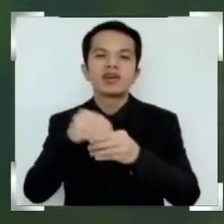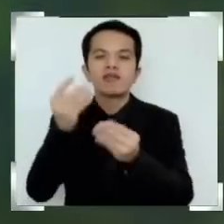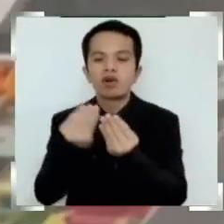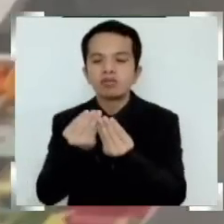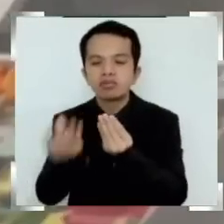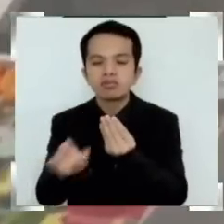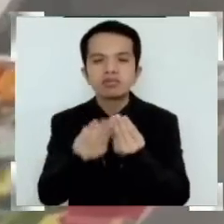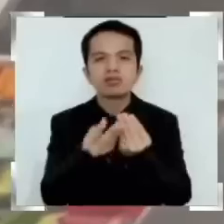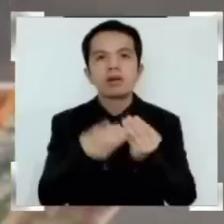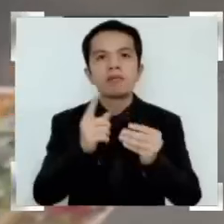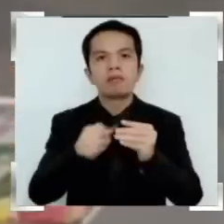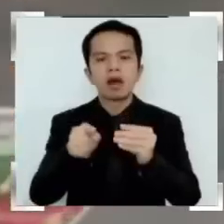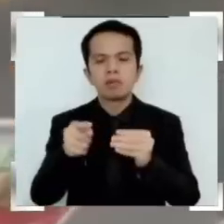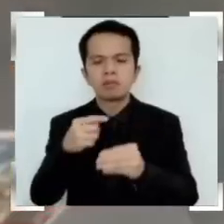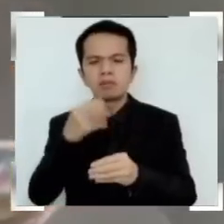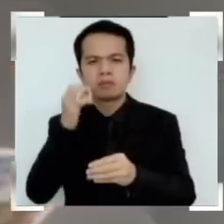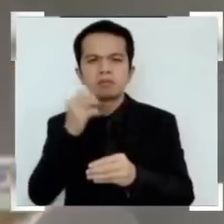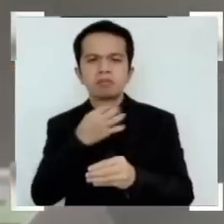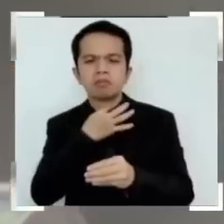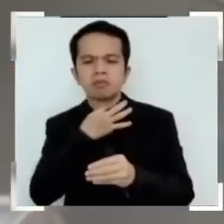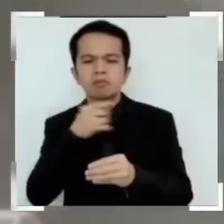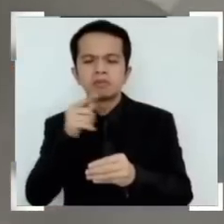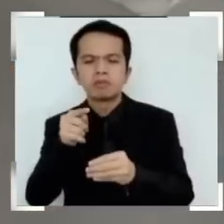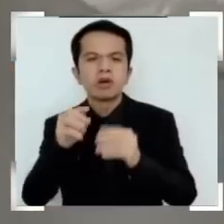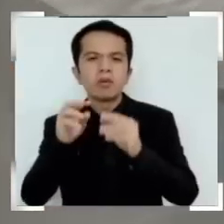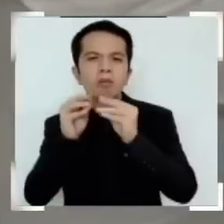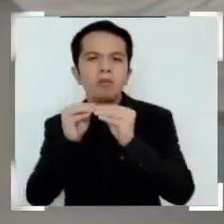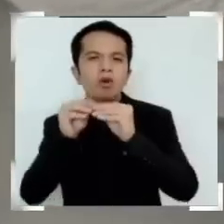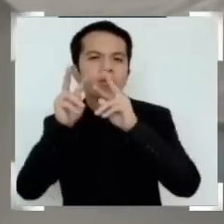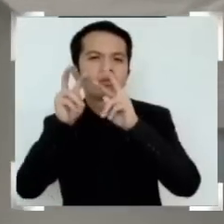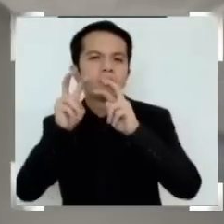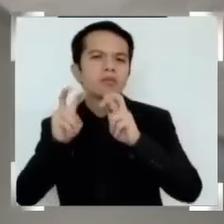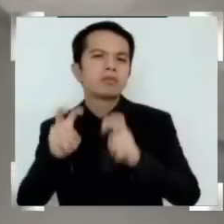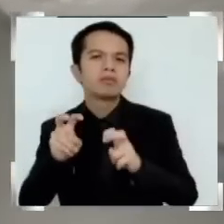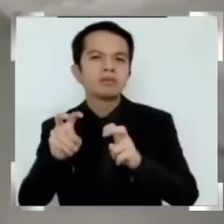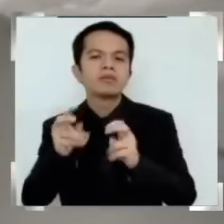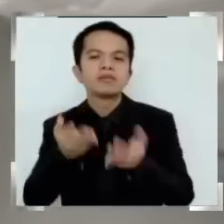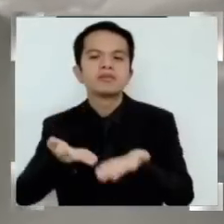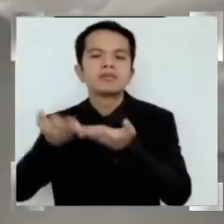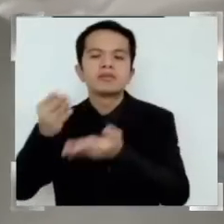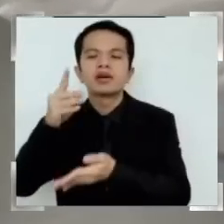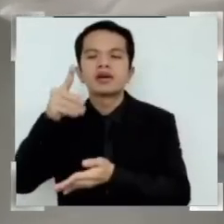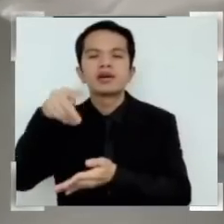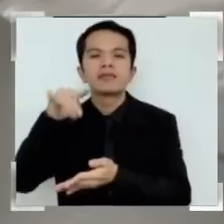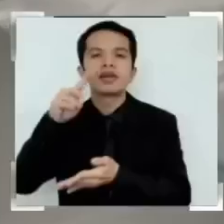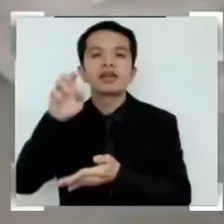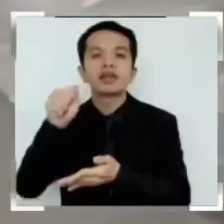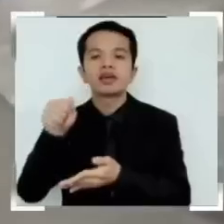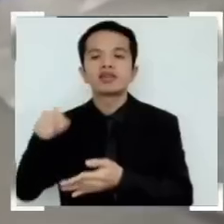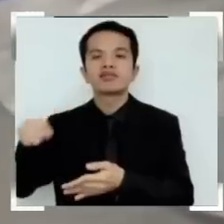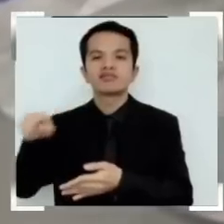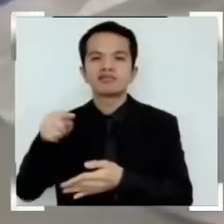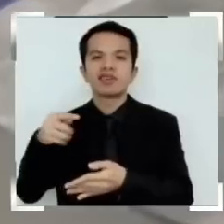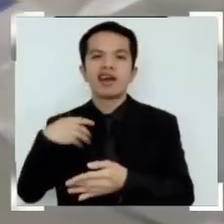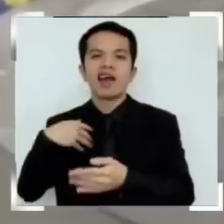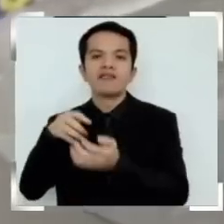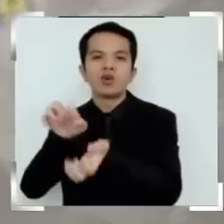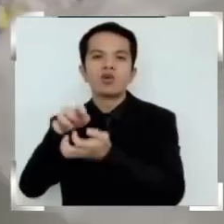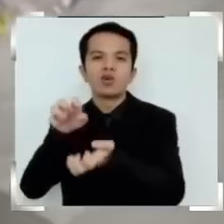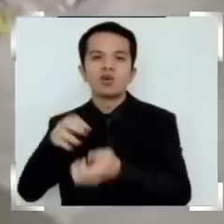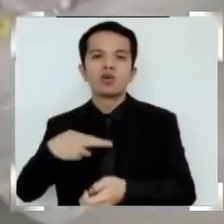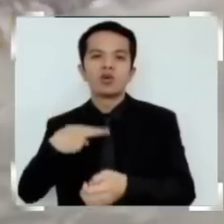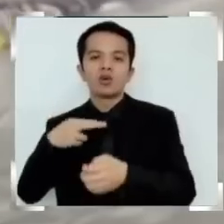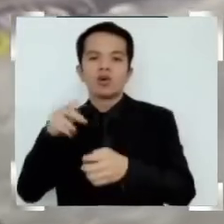sa X-ray machine, kaya naman pinatignan ito sa PDEA Narcotics Dog at nag-react ang aso. Kaya naman pinasailalim ito